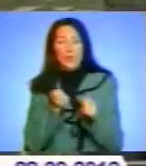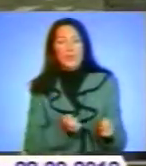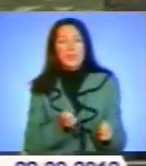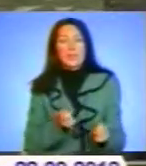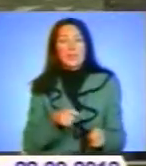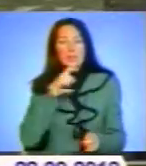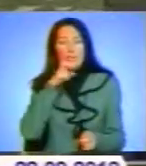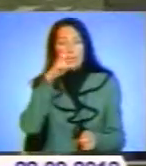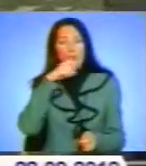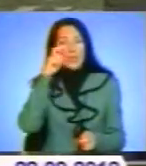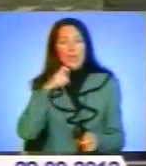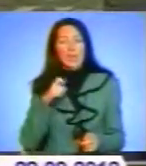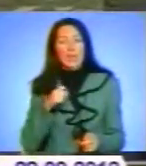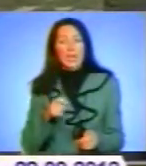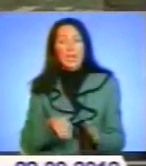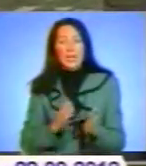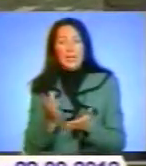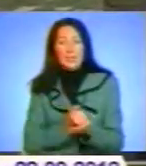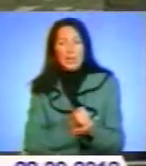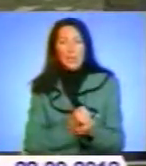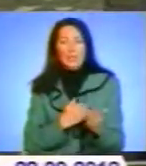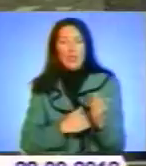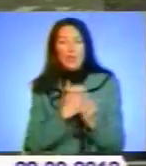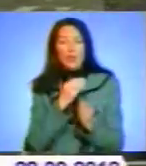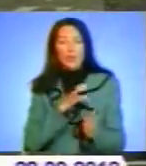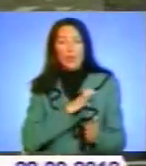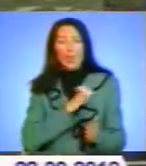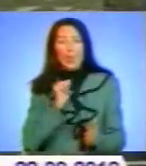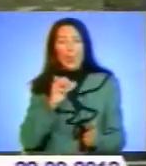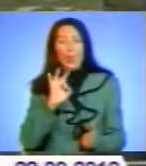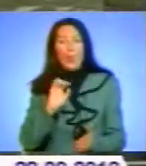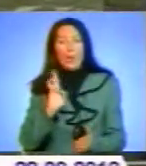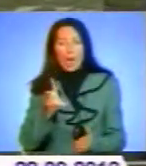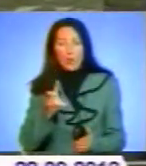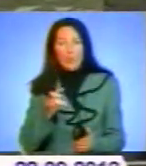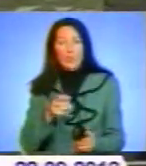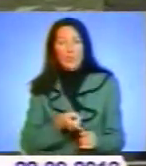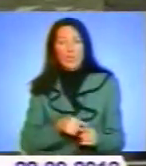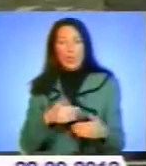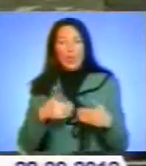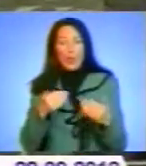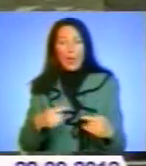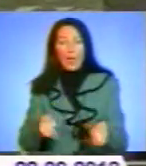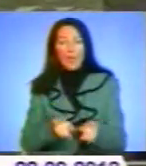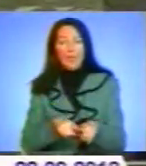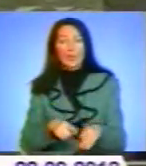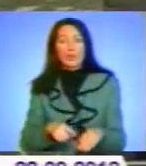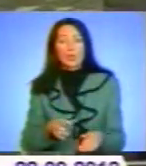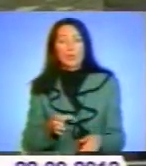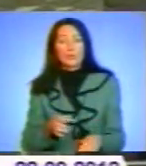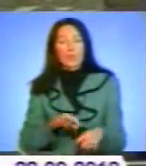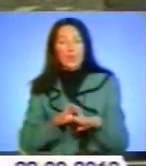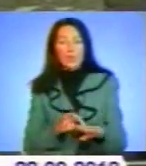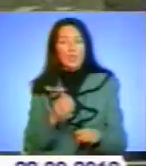високозбагачувального урану. Вважаю, що ці важливі кроки, а також проведення минулого року в Києві саміту з мирного